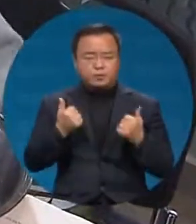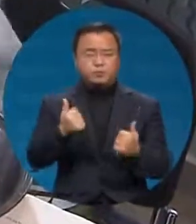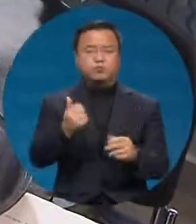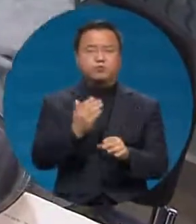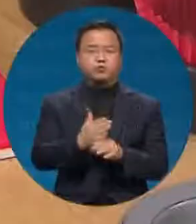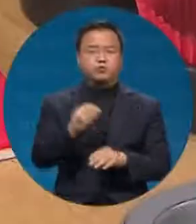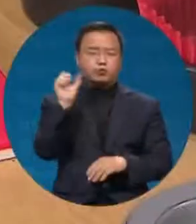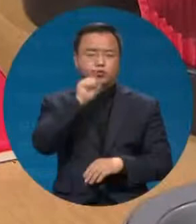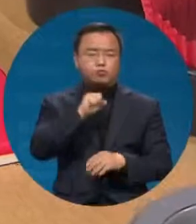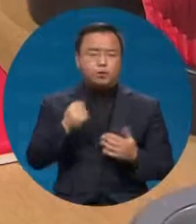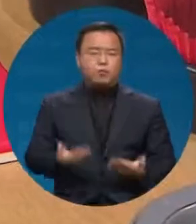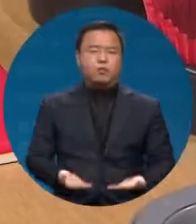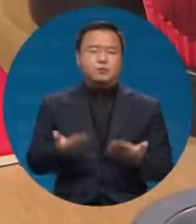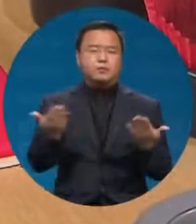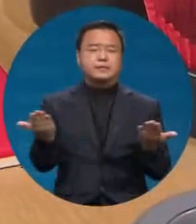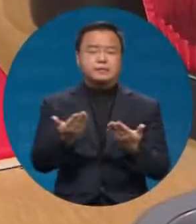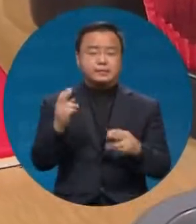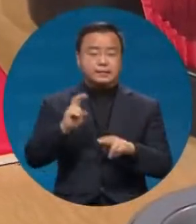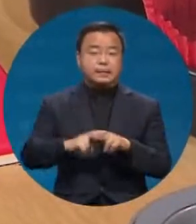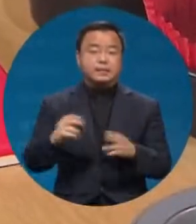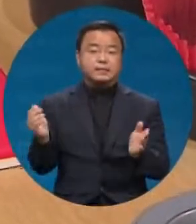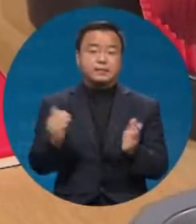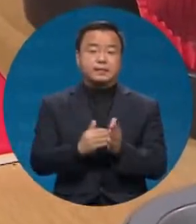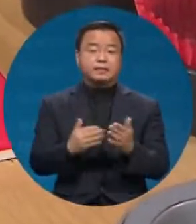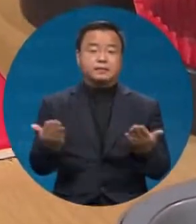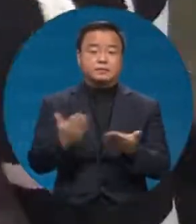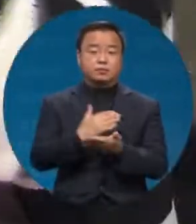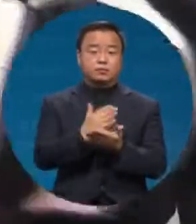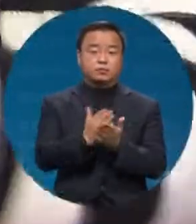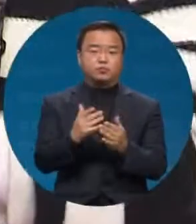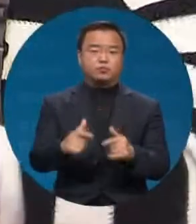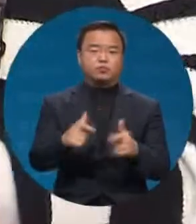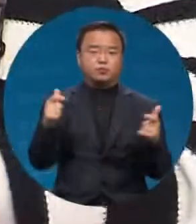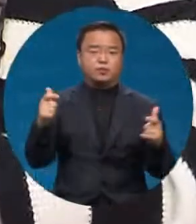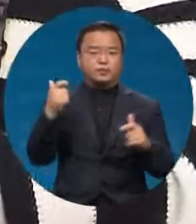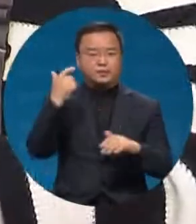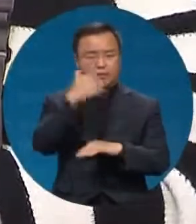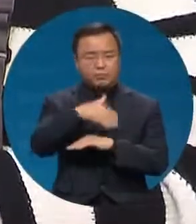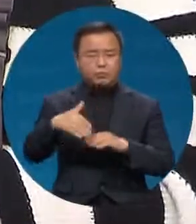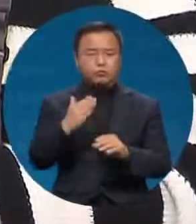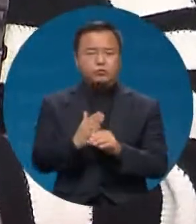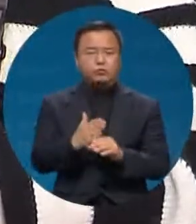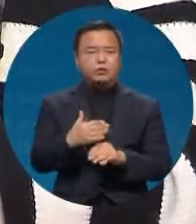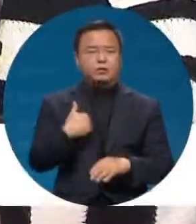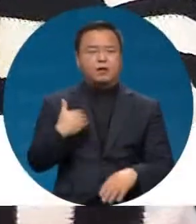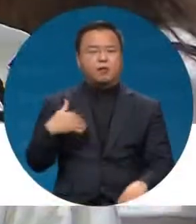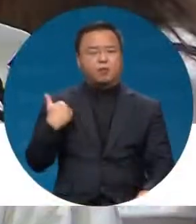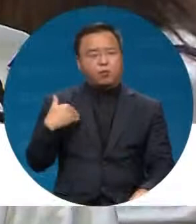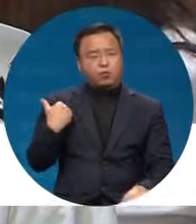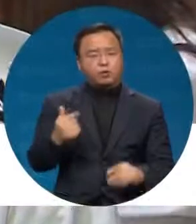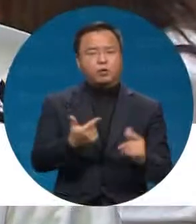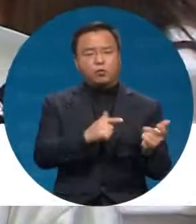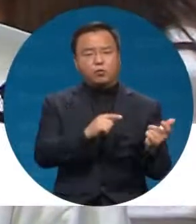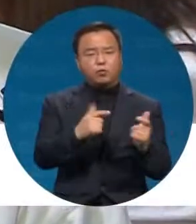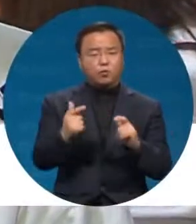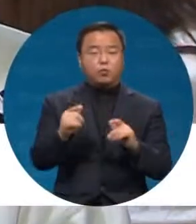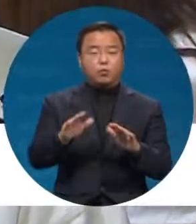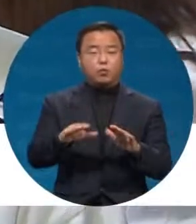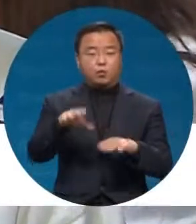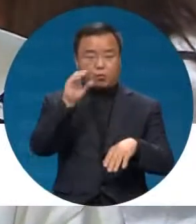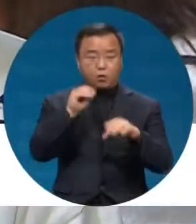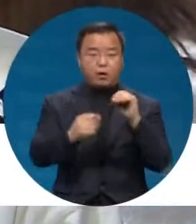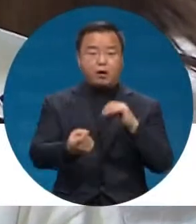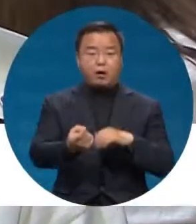봉사 나아가 일자리 교육 으로도 확대하는 모습입니다 제가 몰랐던 것도 예 뭐 좀 많이